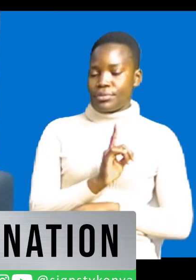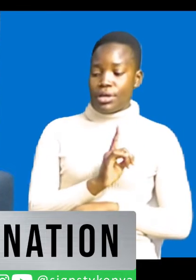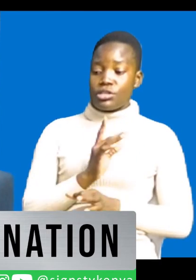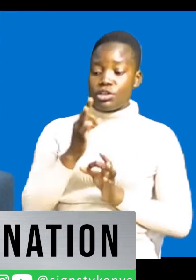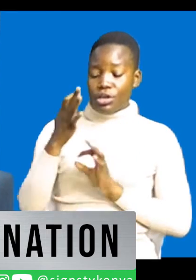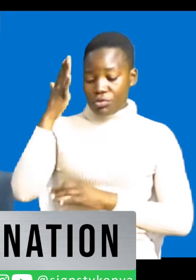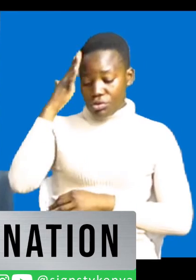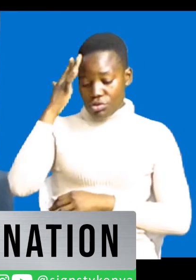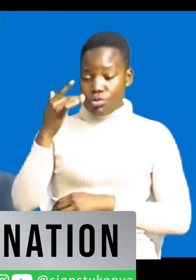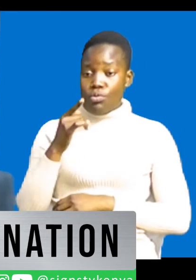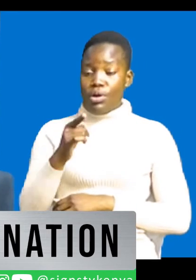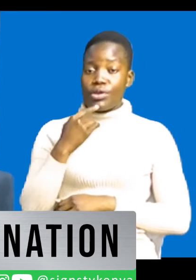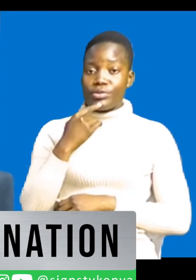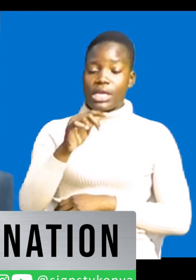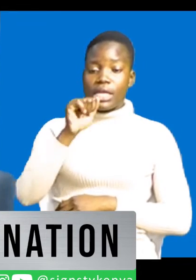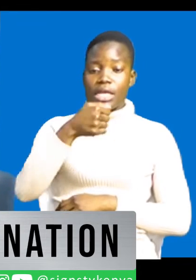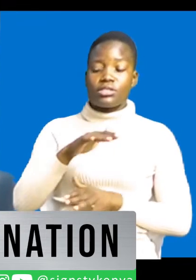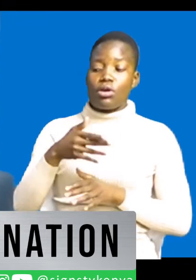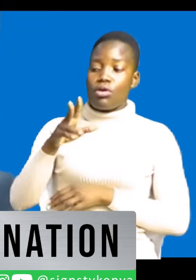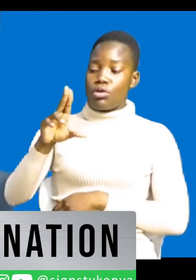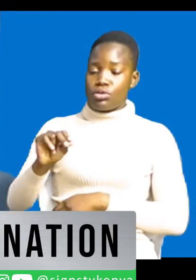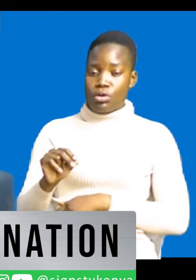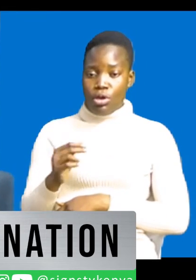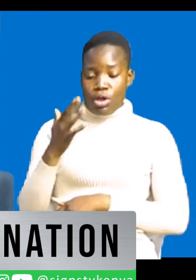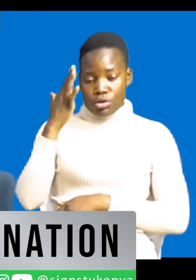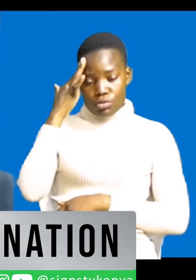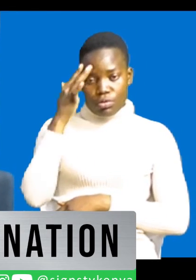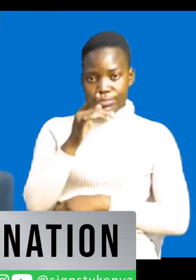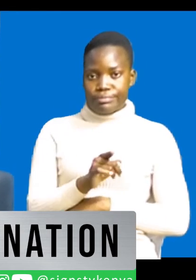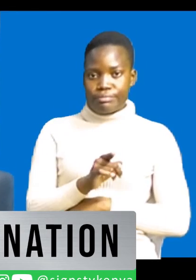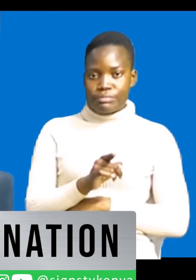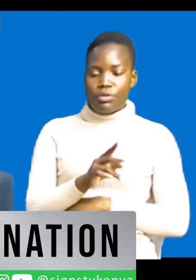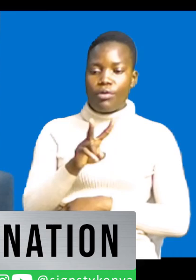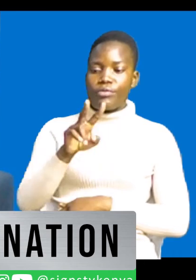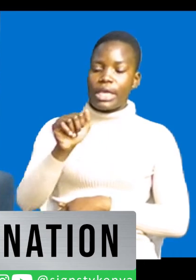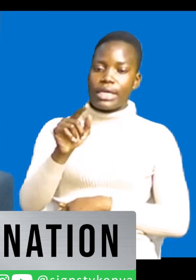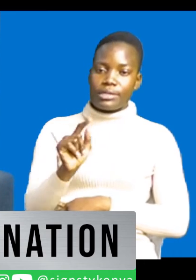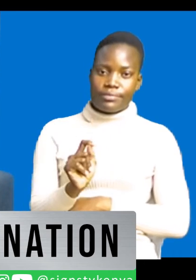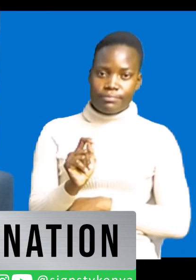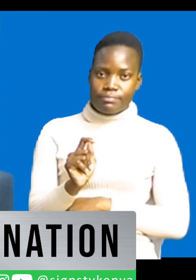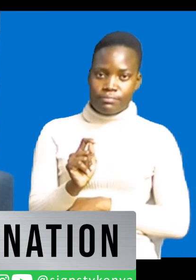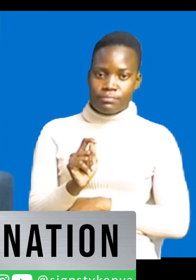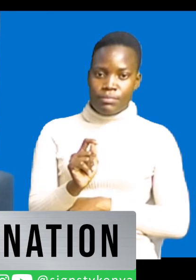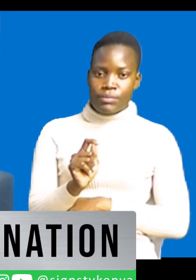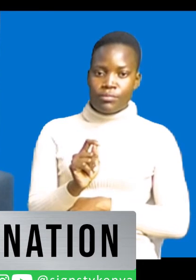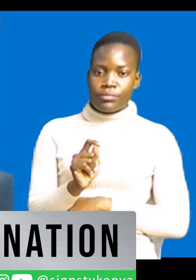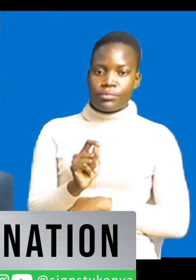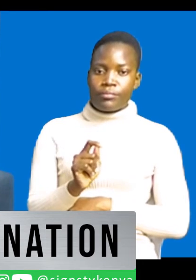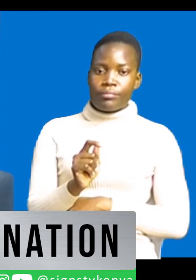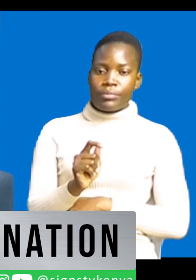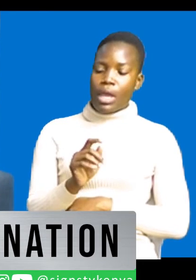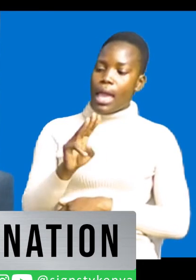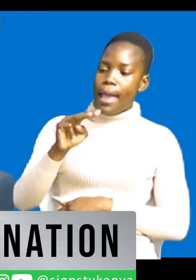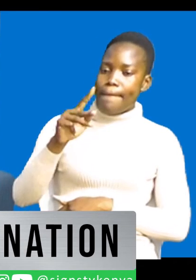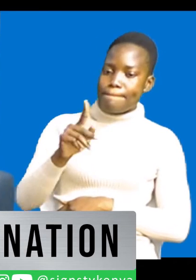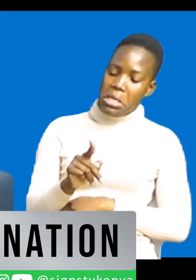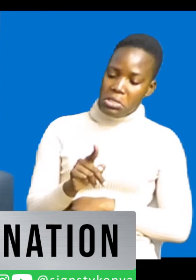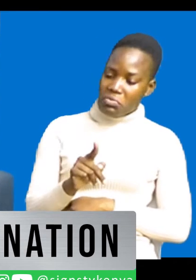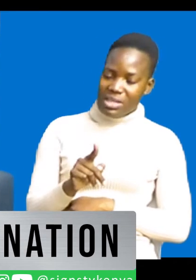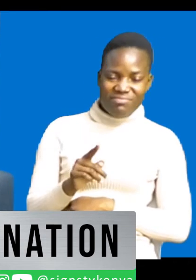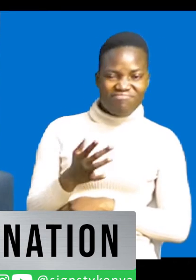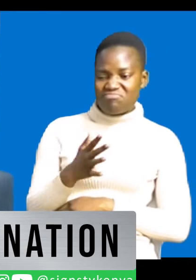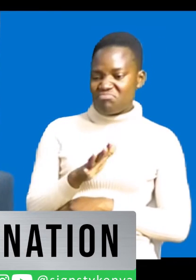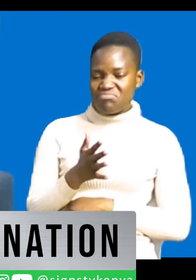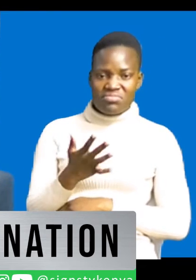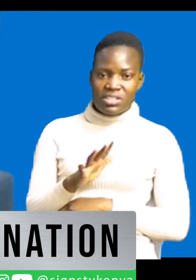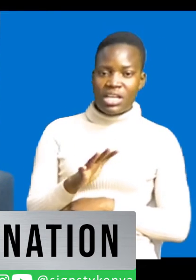tukijua ulisema yes ama no, unajua kama hii ya VAT. Yes. Wabunge walituchezea mchezo. Right.